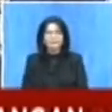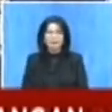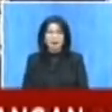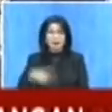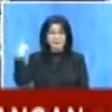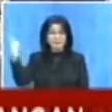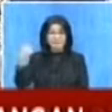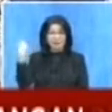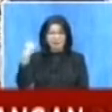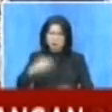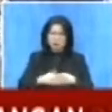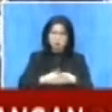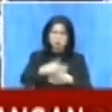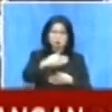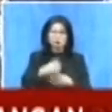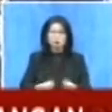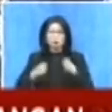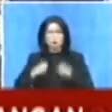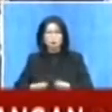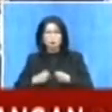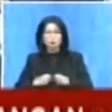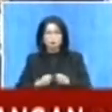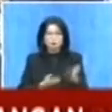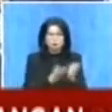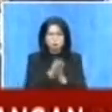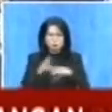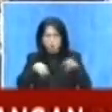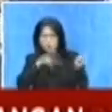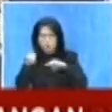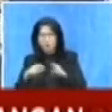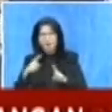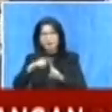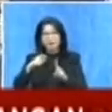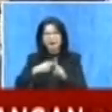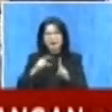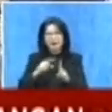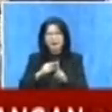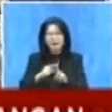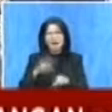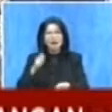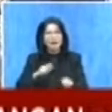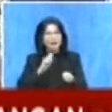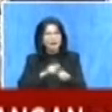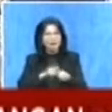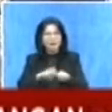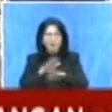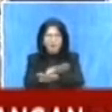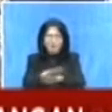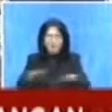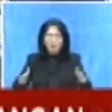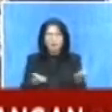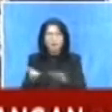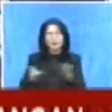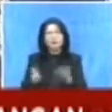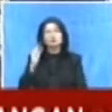Pemerintah juga akan terus melakukan penguatan quality control terhadap TKDD agar terjadi perbaikan dan pemerataan layanan publik